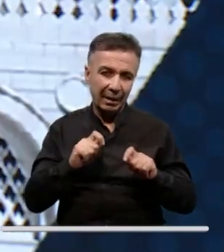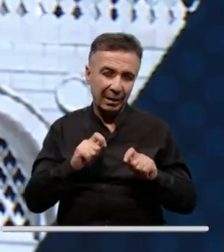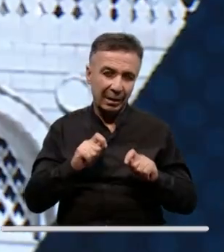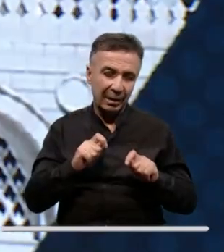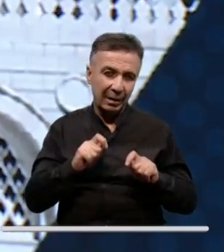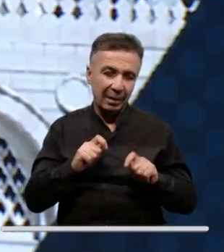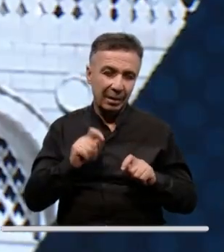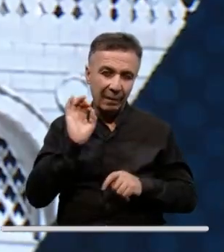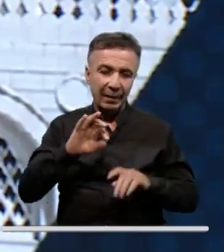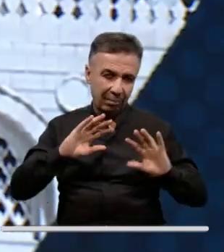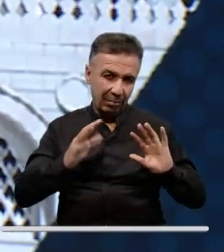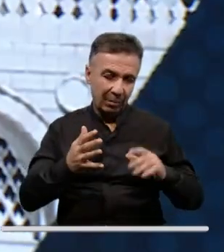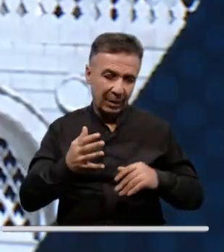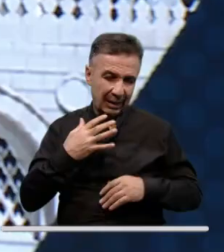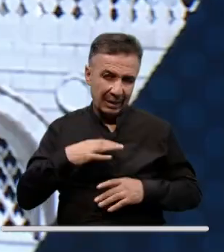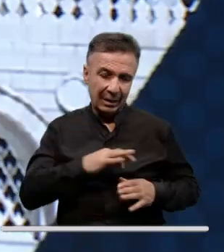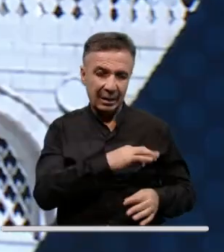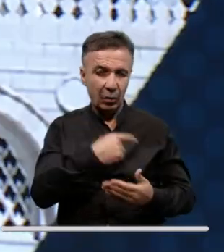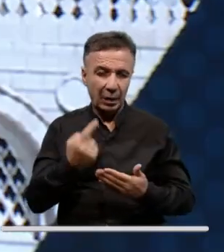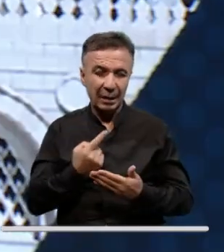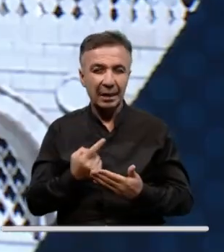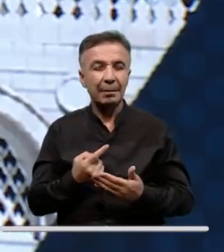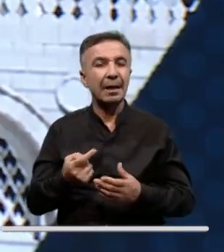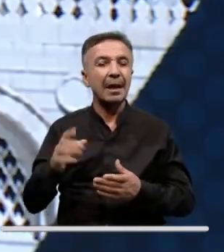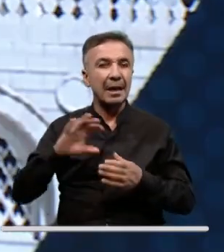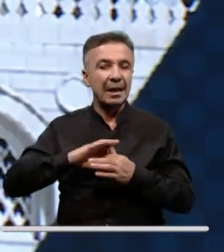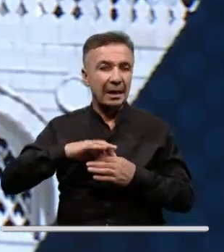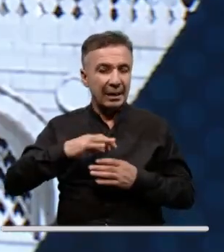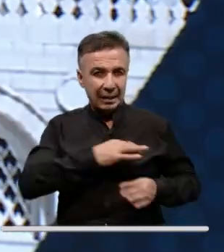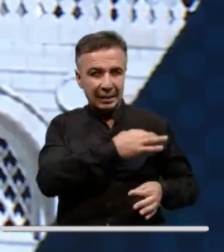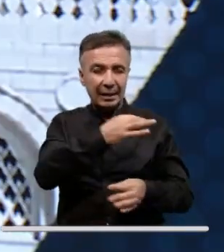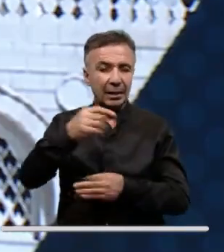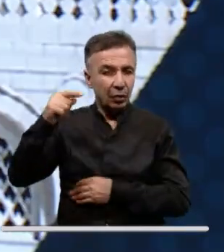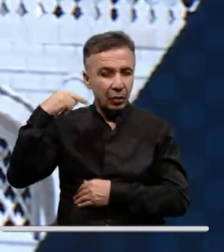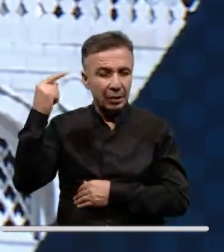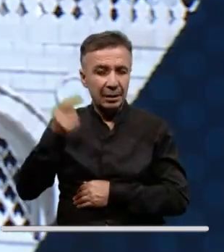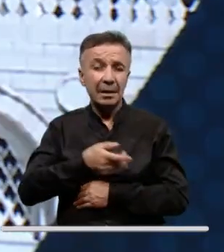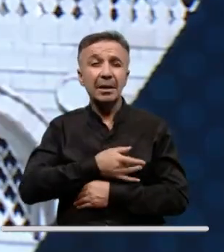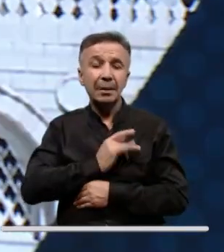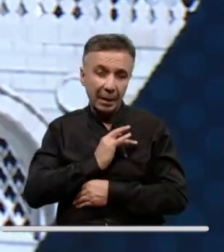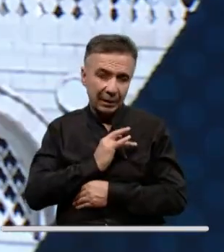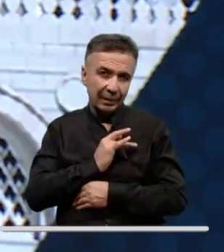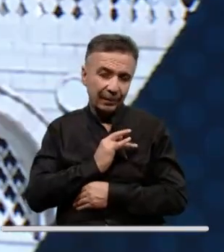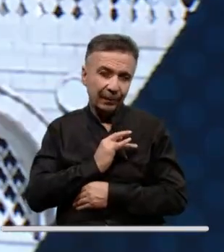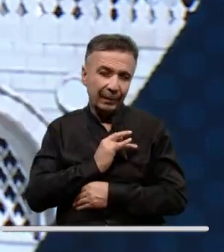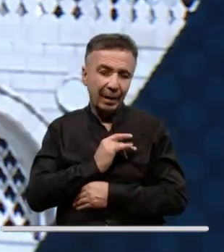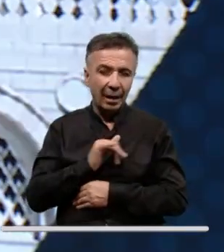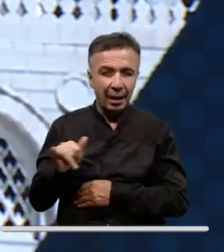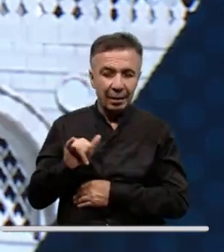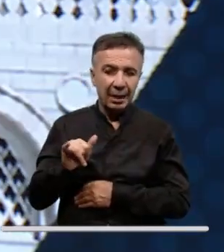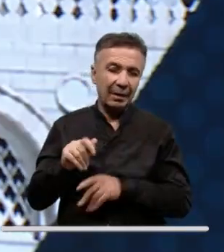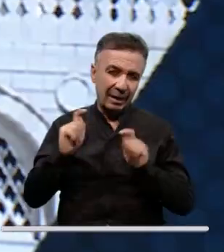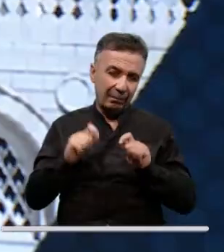Eee kur'an-ı Kerim hakkında İnsanların düşüncesini imanını Daha doğrusu zayıflatmak